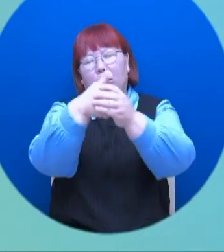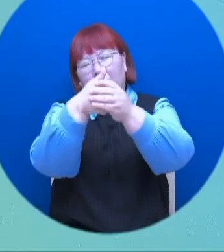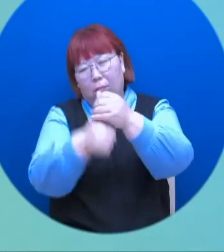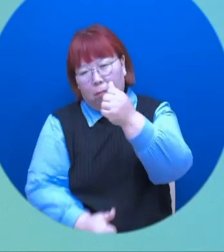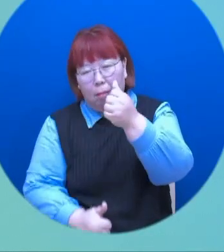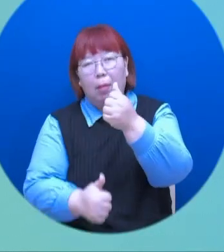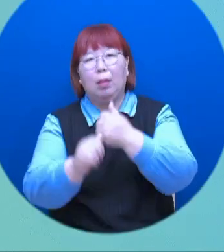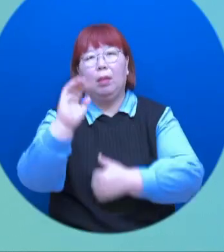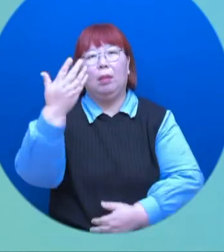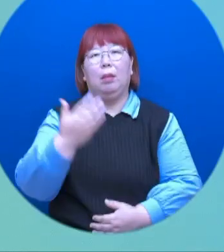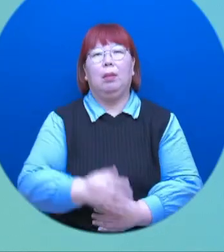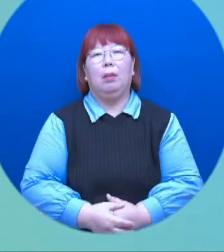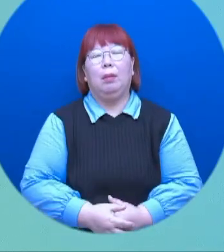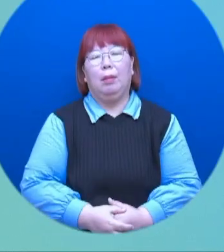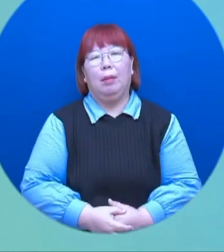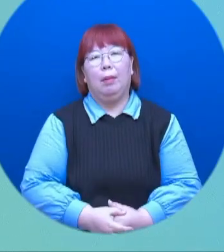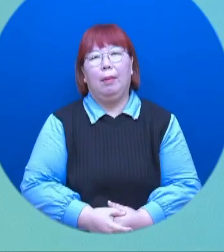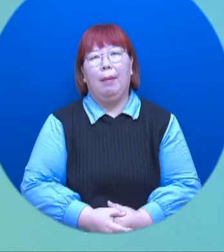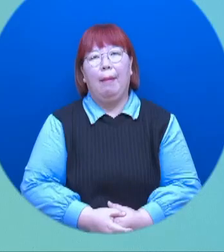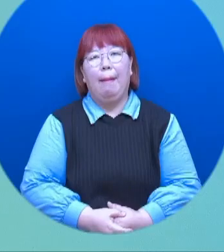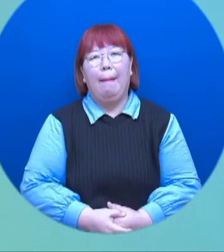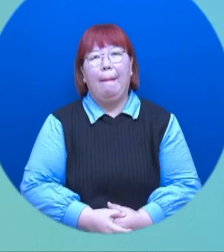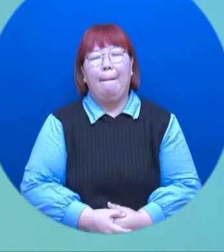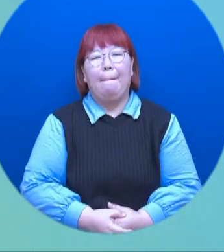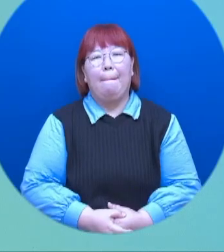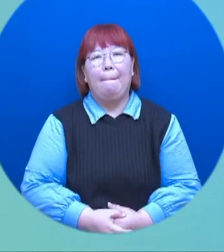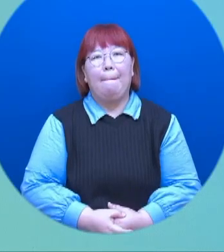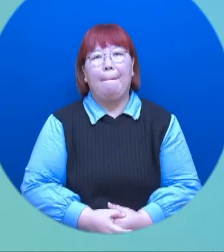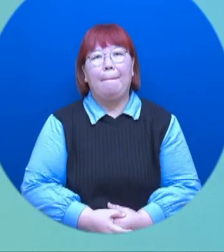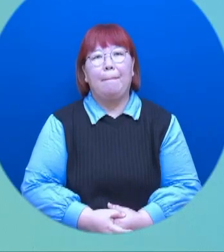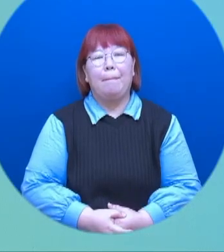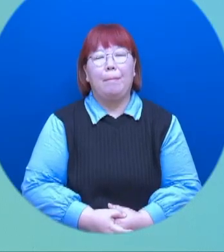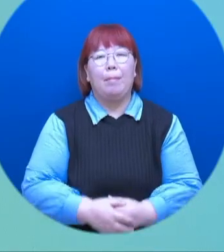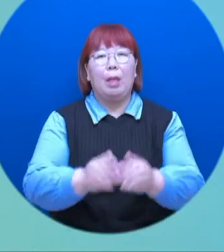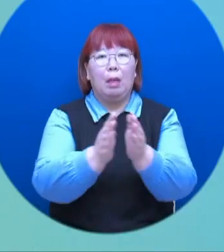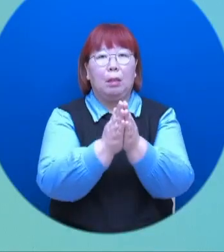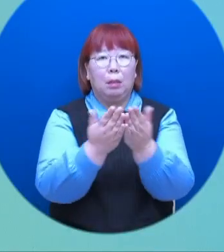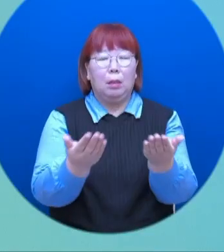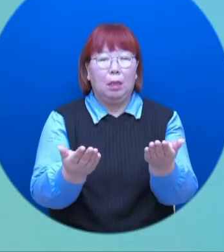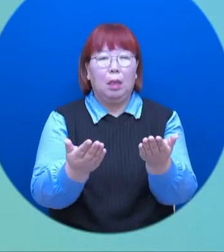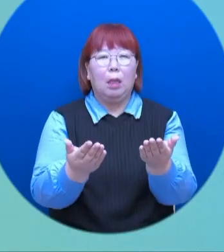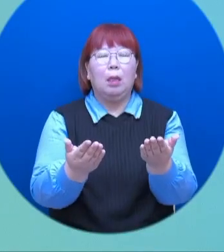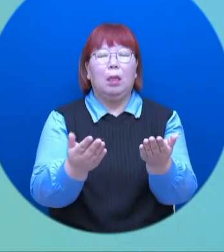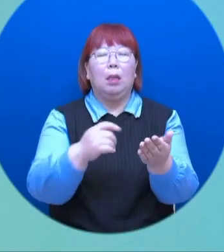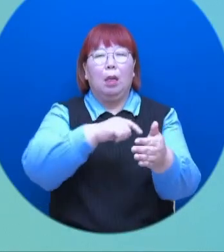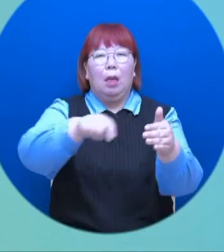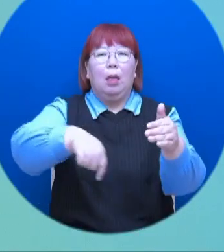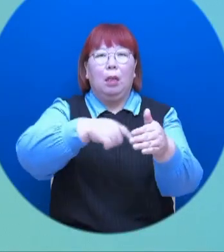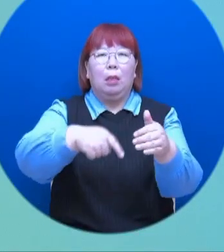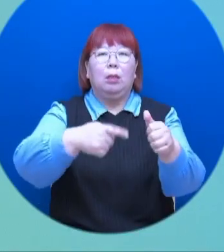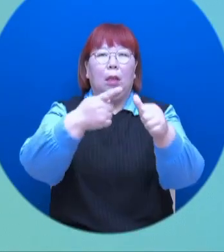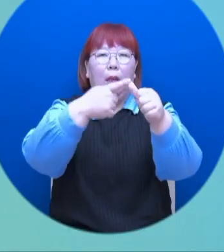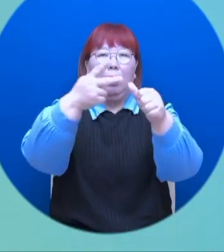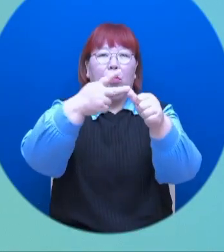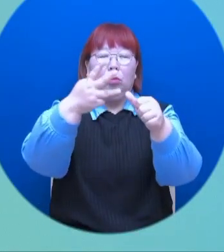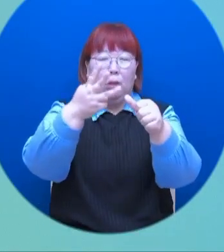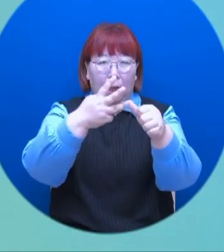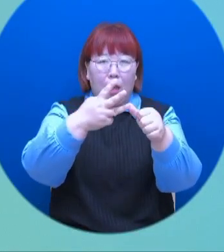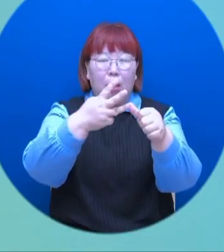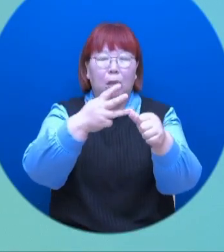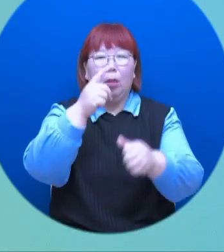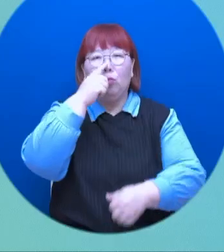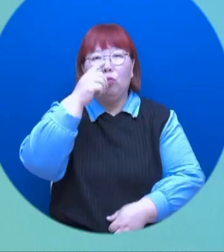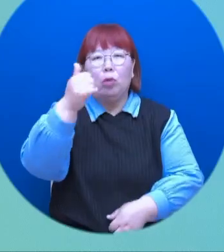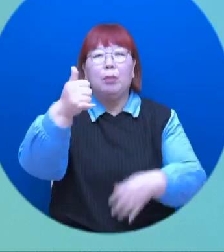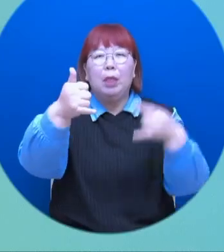많다, 이렇게 이야기해요. 이분은 이 책에서 3가지를 부모님들께 제안을